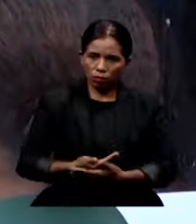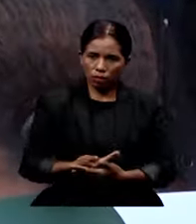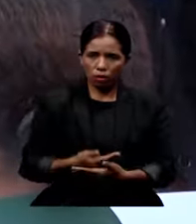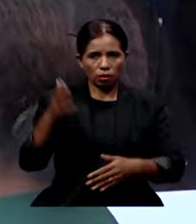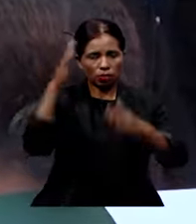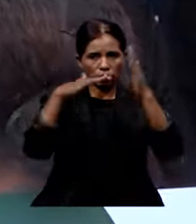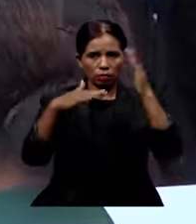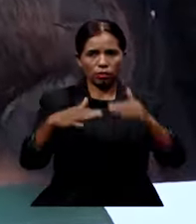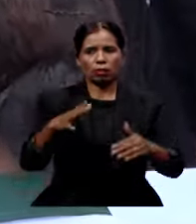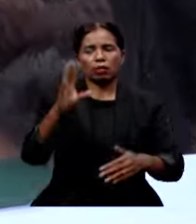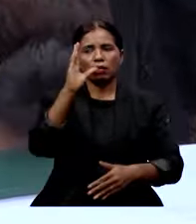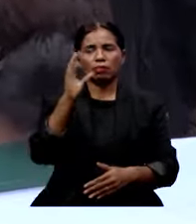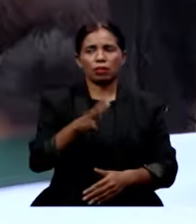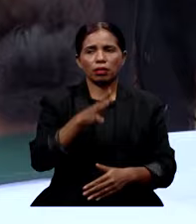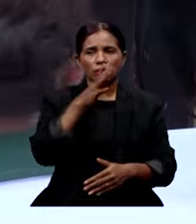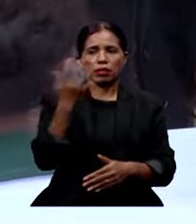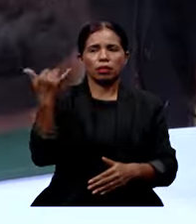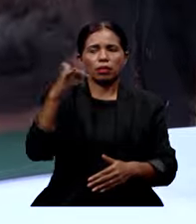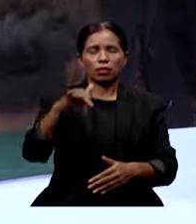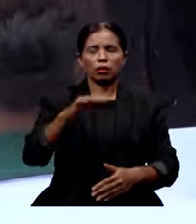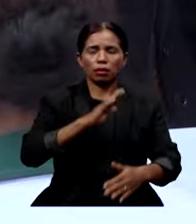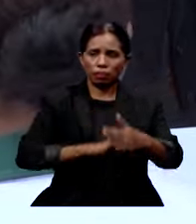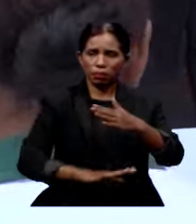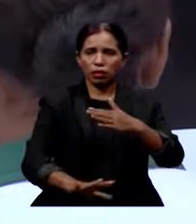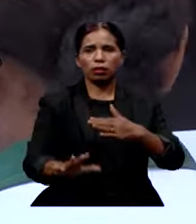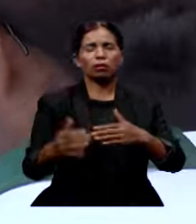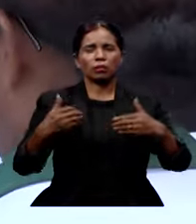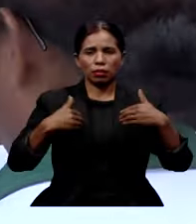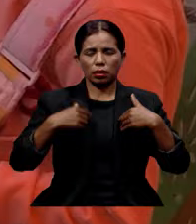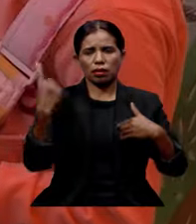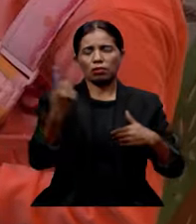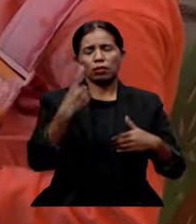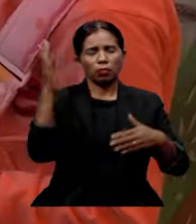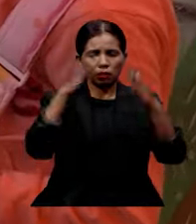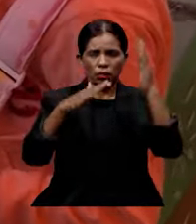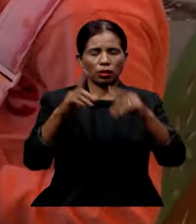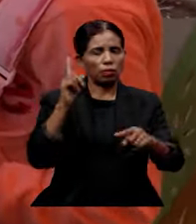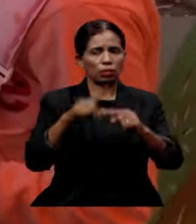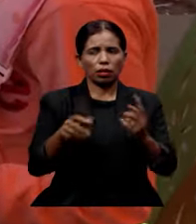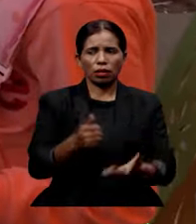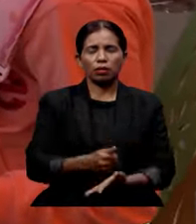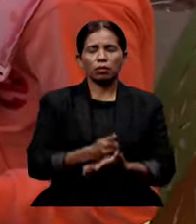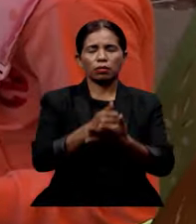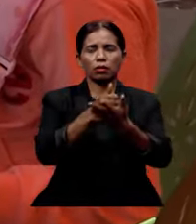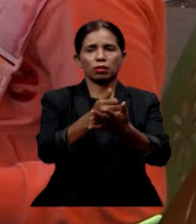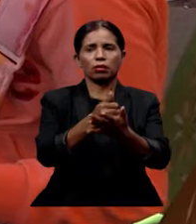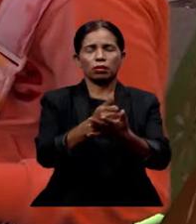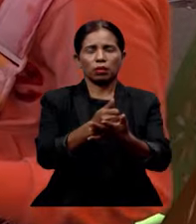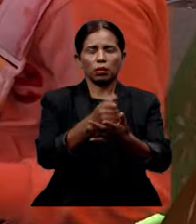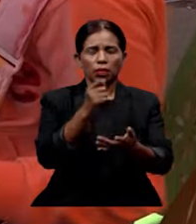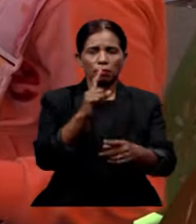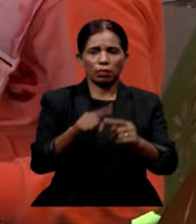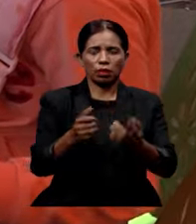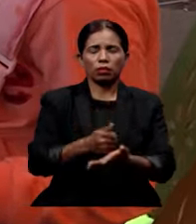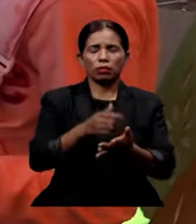problema inan sira dalam rumah partus sempre ia problema dalam rumah labele salva husi salva inan dalam rumah mos